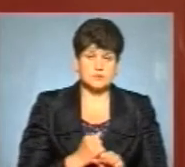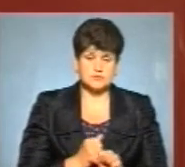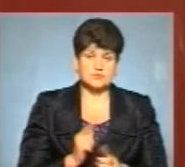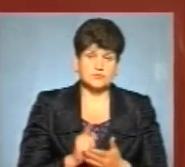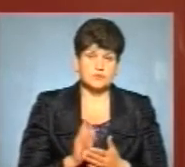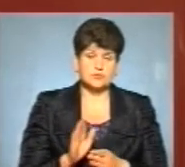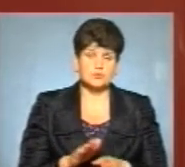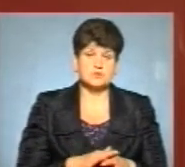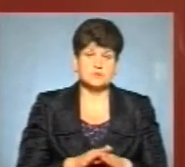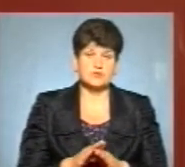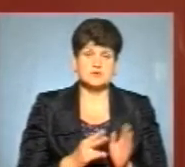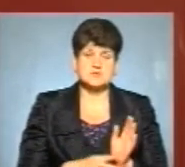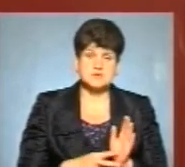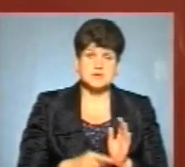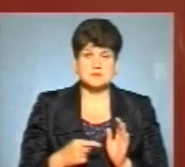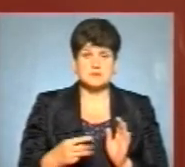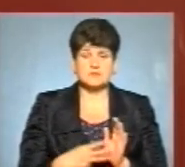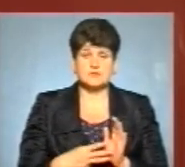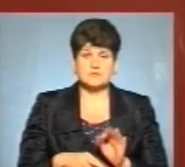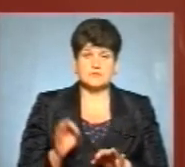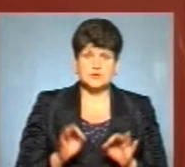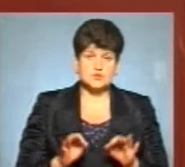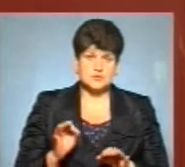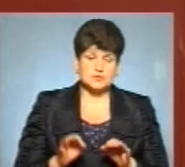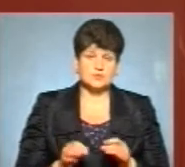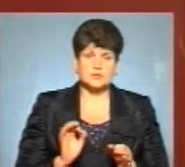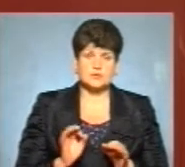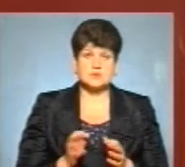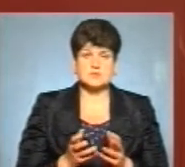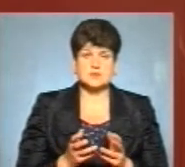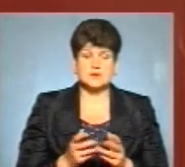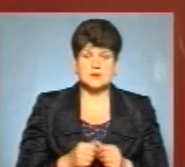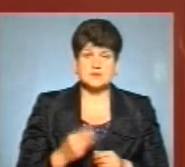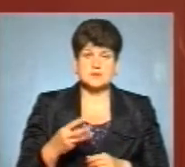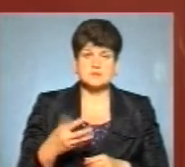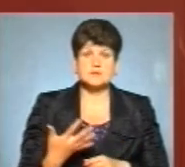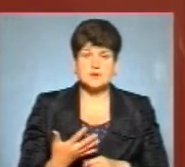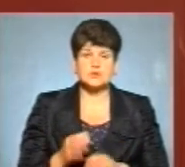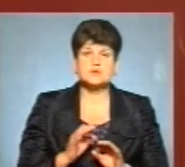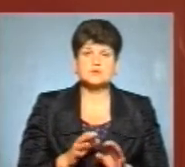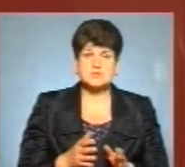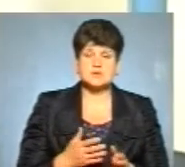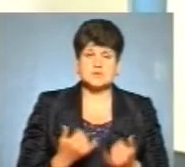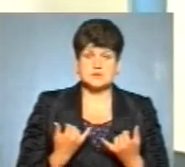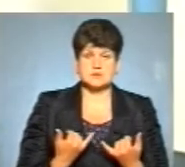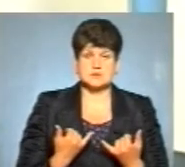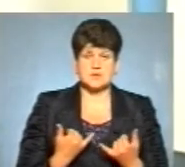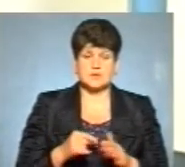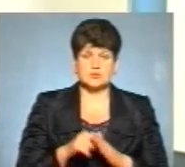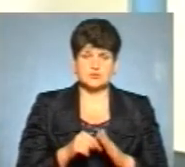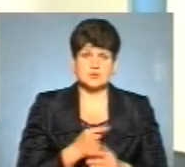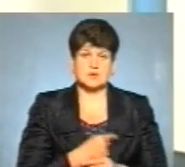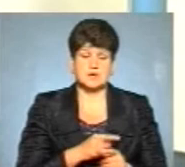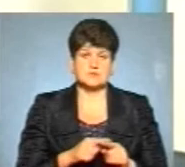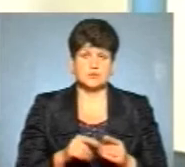мають бути заповнені 70-80%. Тобто оптимальна кількість 35. Розкажіть, будь ласка, тобто зараз, по суті, лікарні